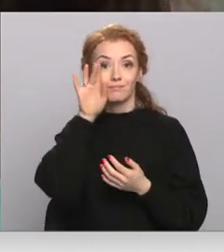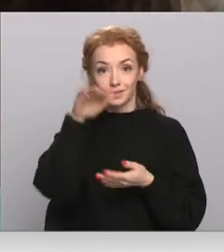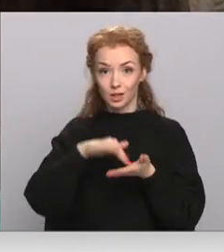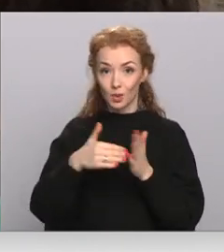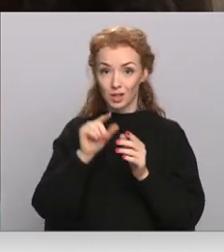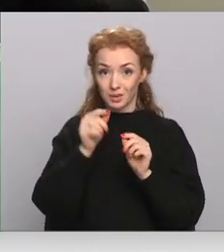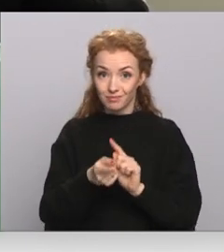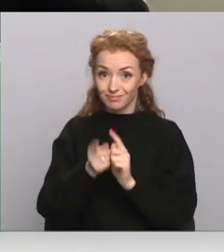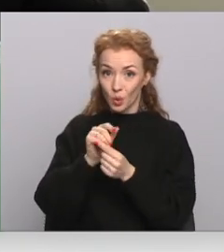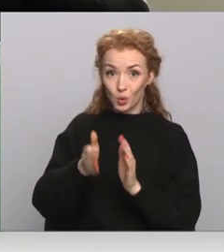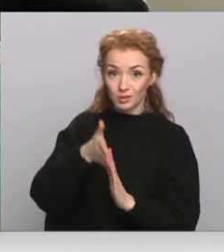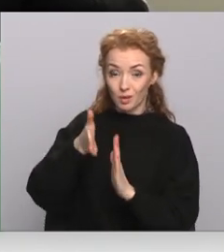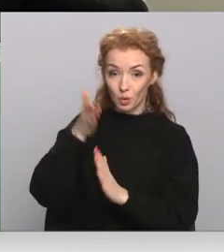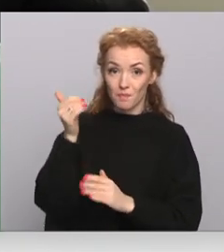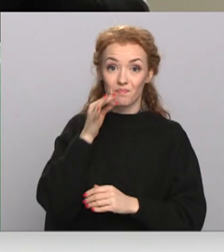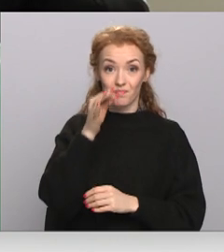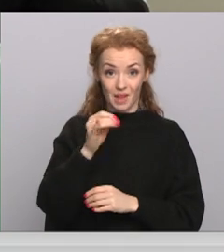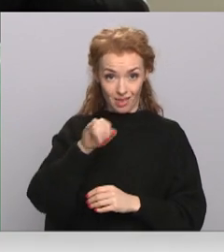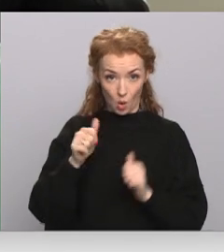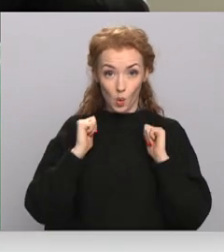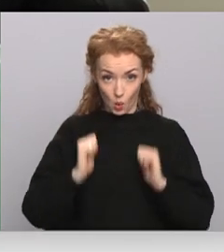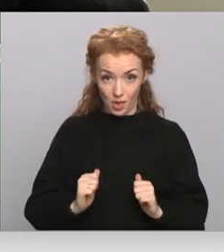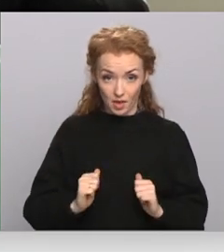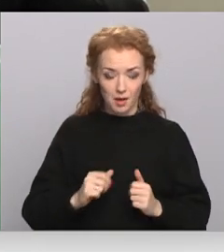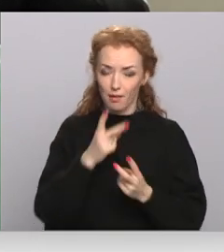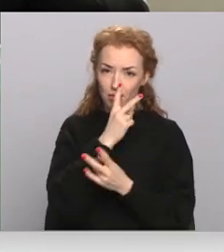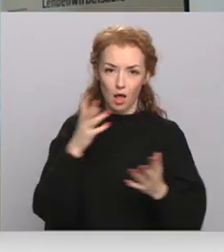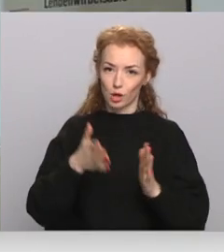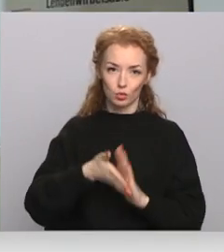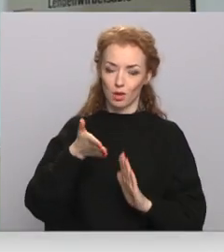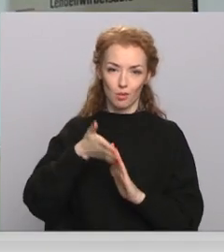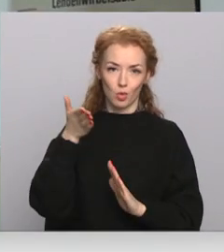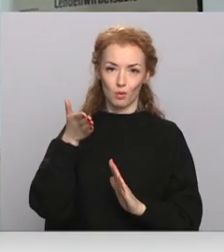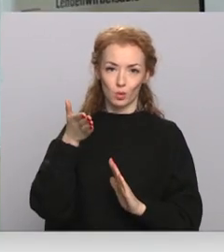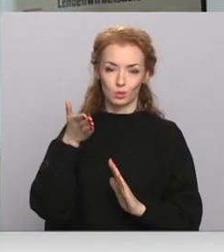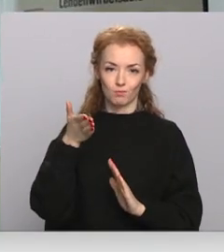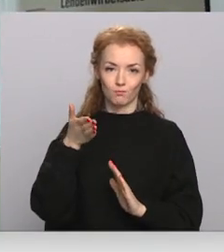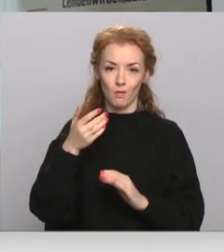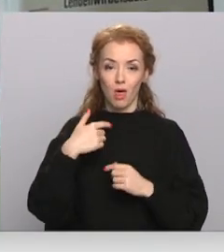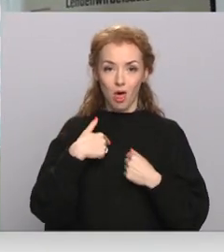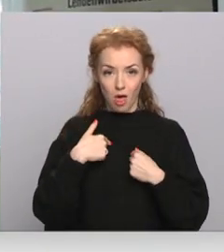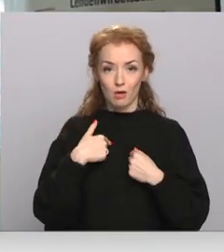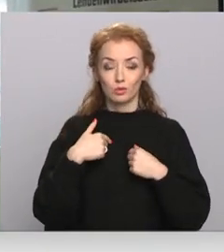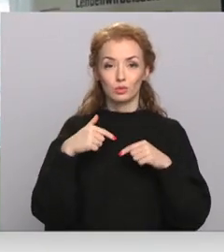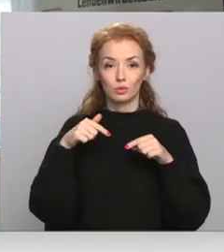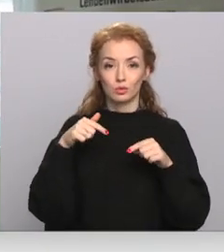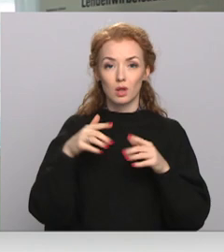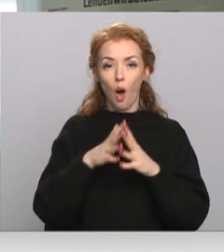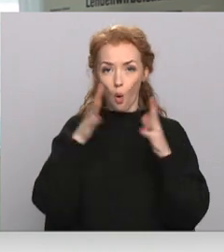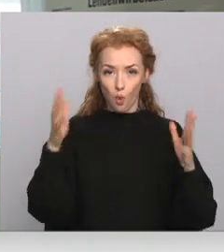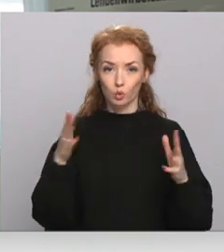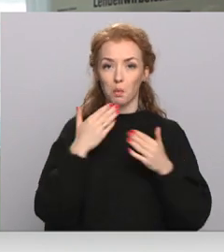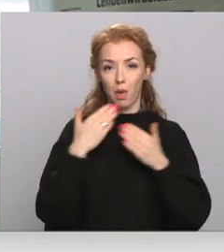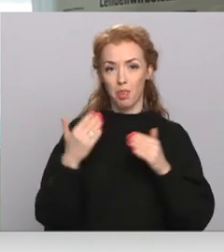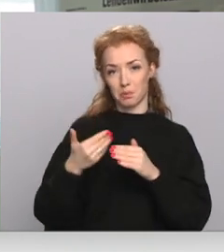varētu mainīties? Ja godīgi, neredzu. Neredzu. Es šos vairākus